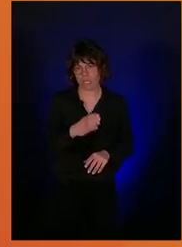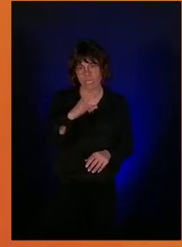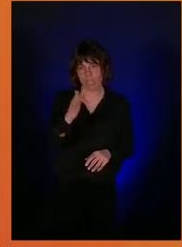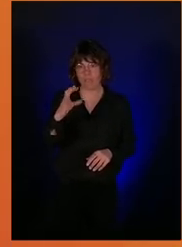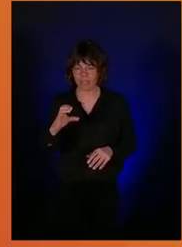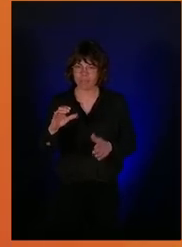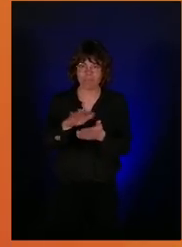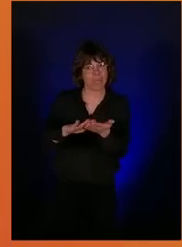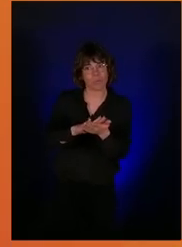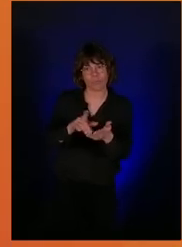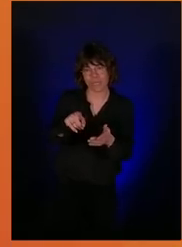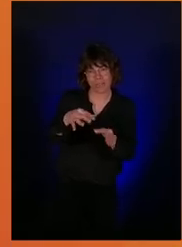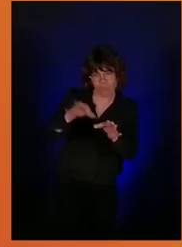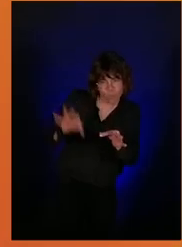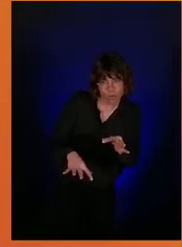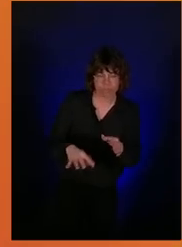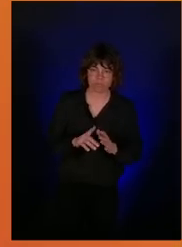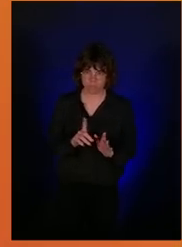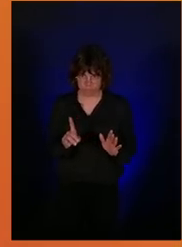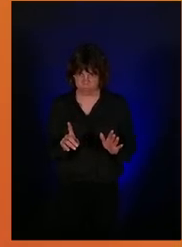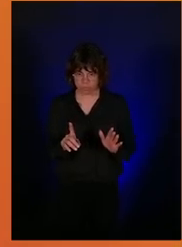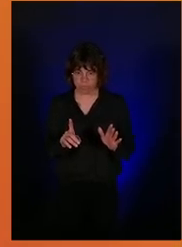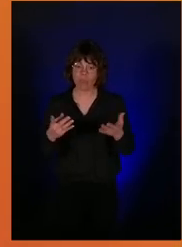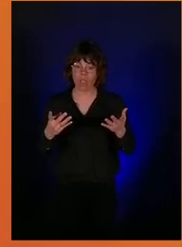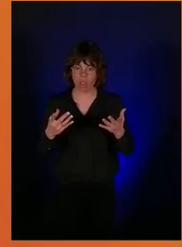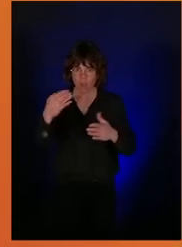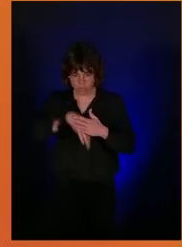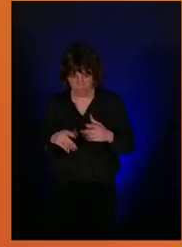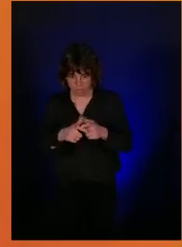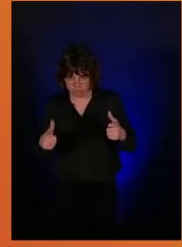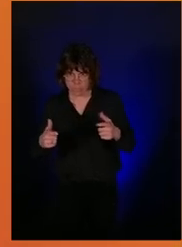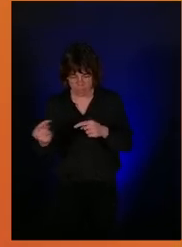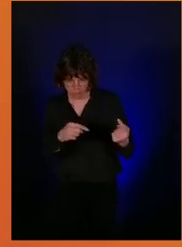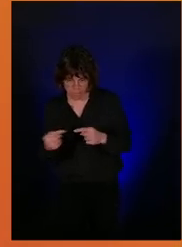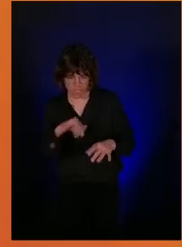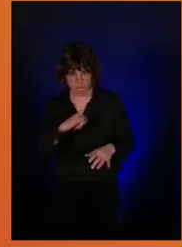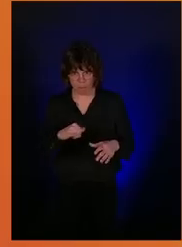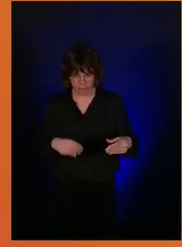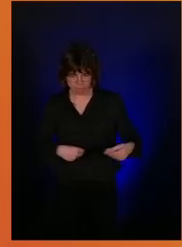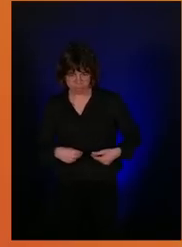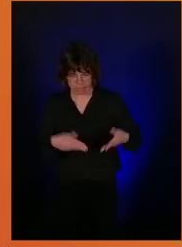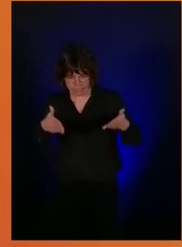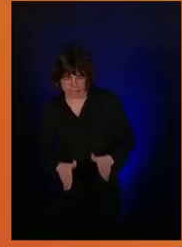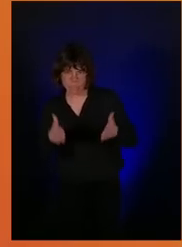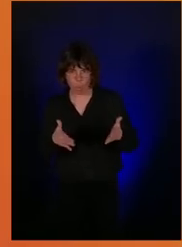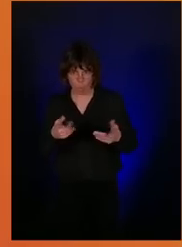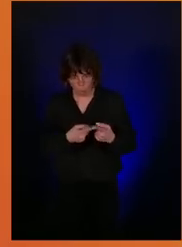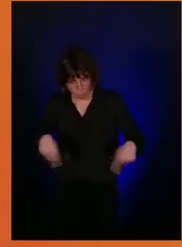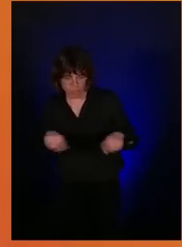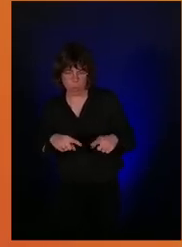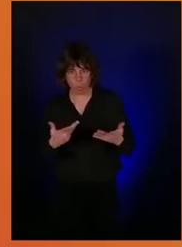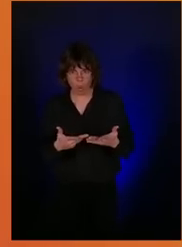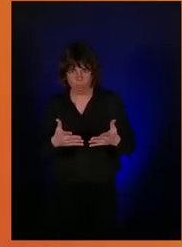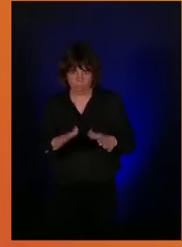alerte... Je vais te demander de conclure, camarade. ...avec raison sur les conflits internes, jamais réglés par la direction confédérale, qui empêchent l'affiliation